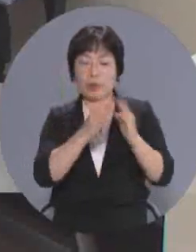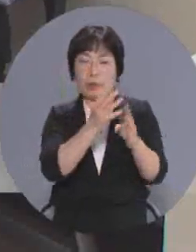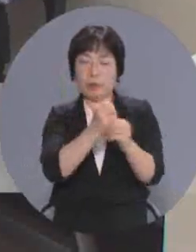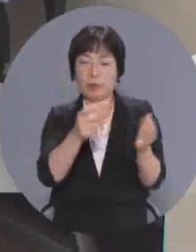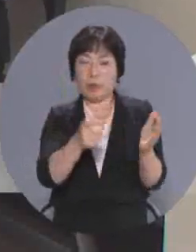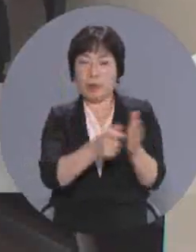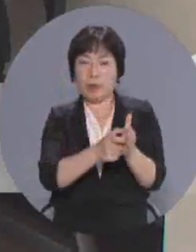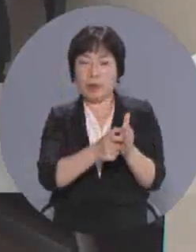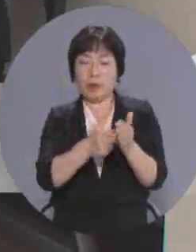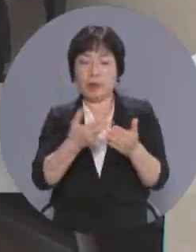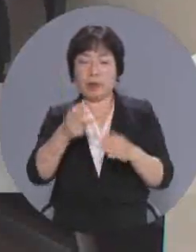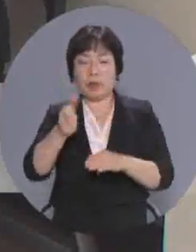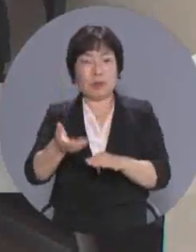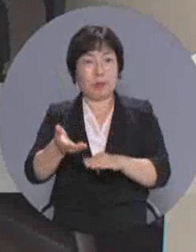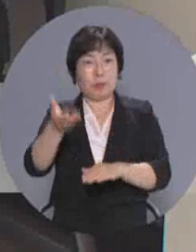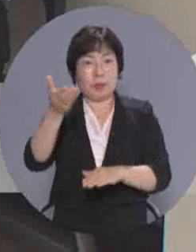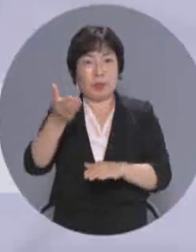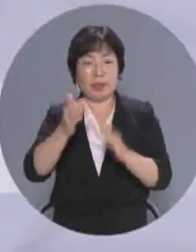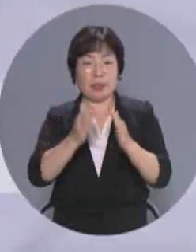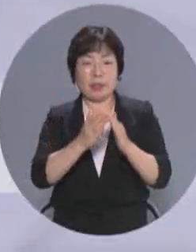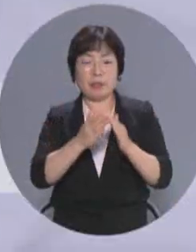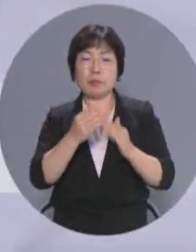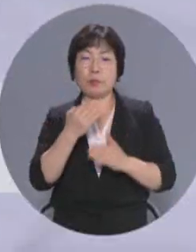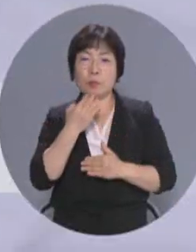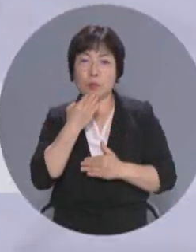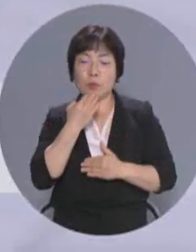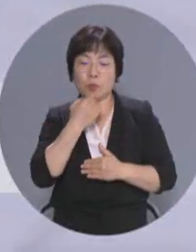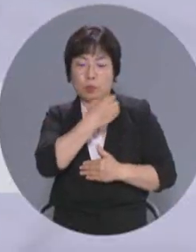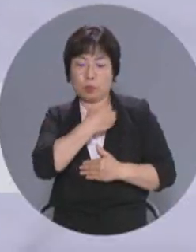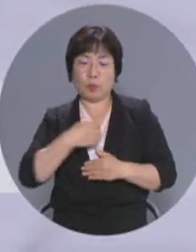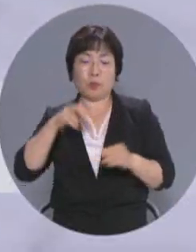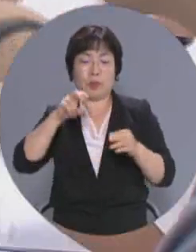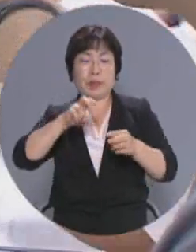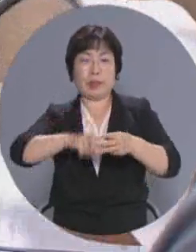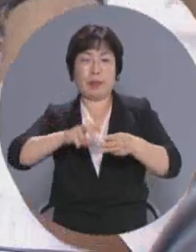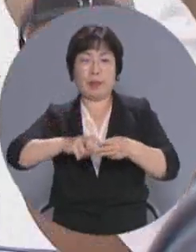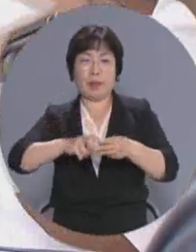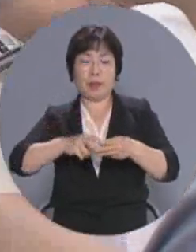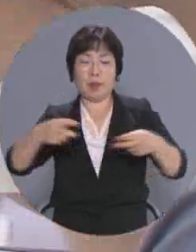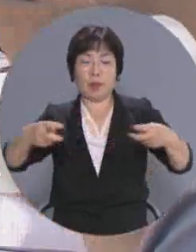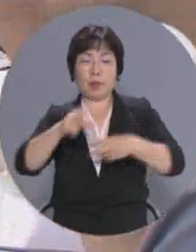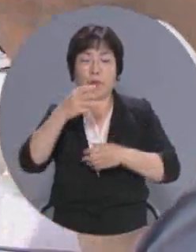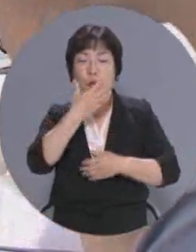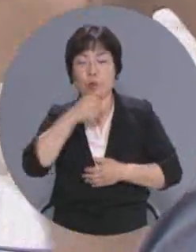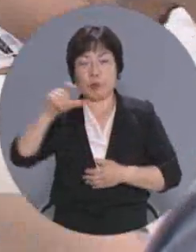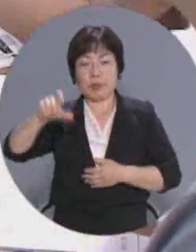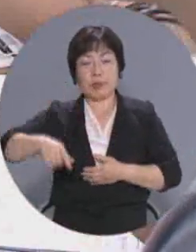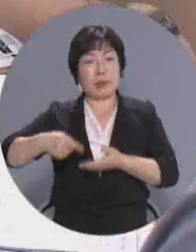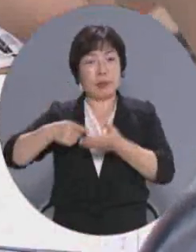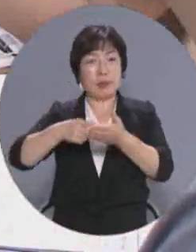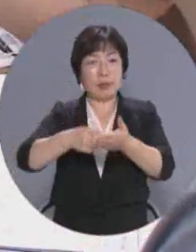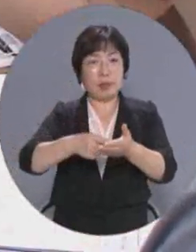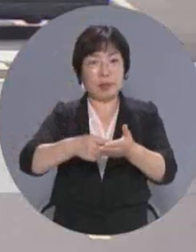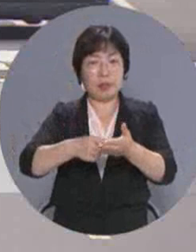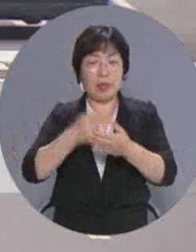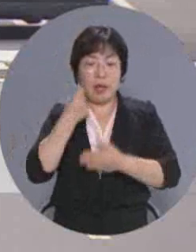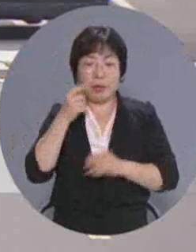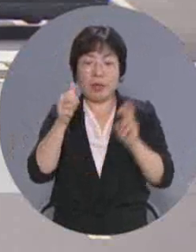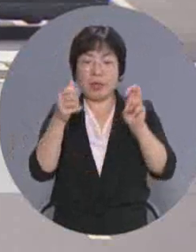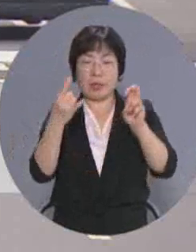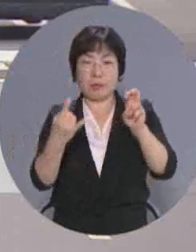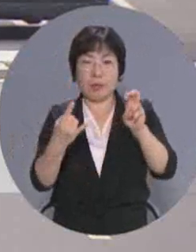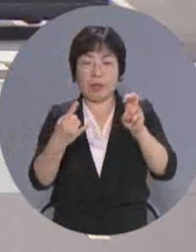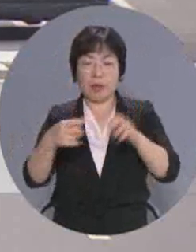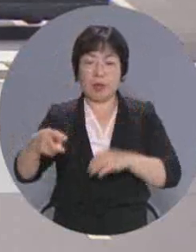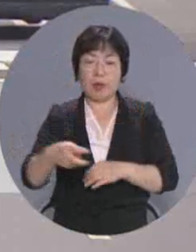75세 이상 시민으로 주소지 관할 읍면동 주민센터에서 교통 복지 카드를 신청하면 매월 20회까지